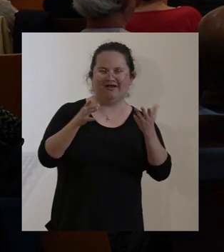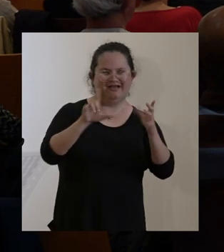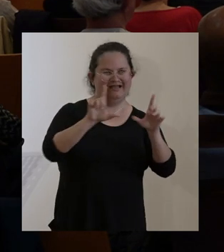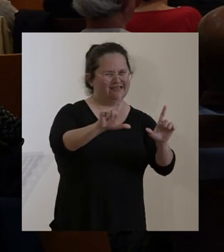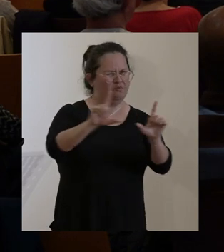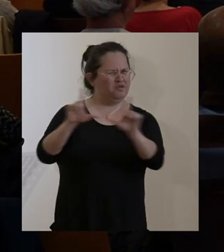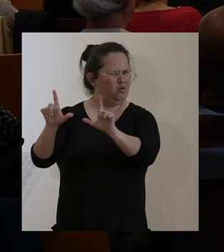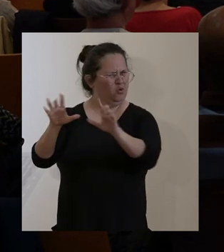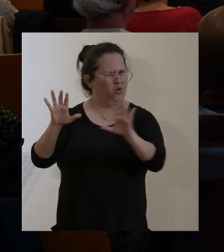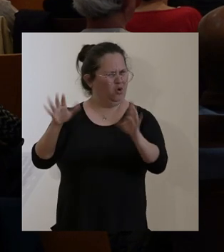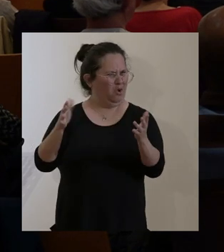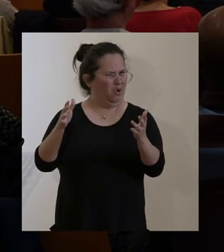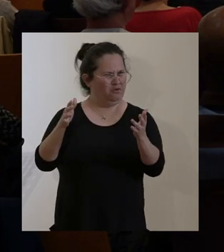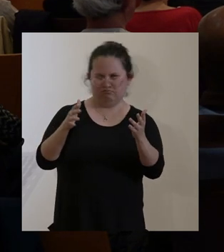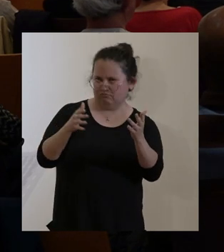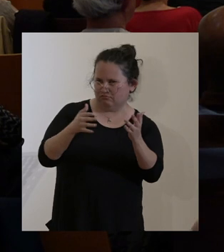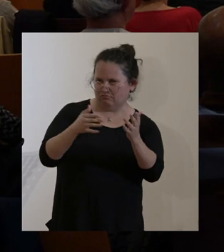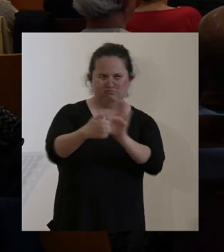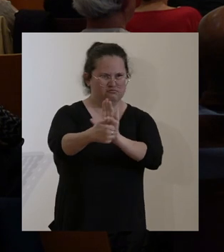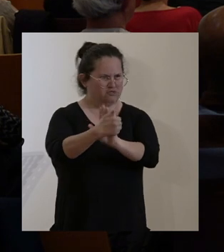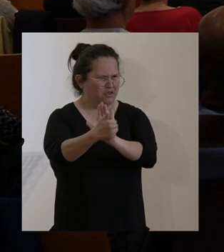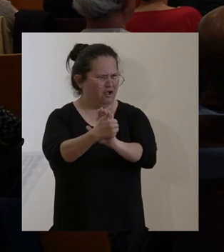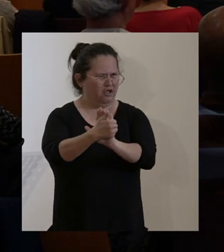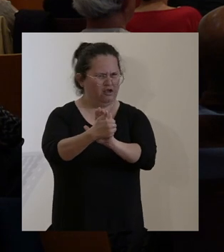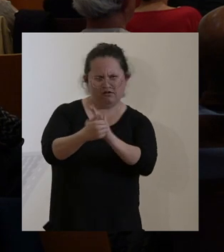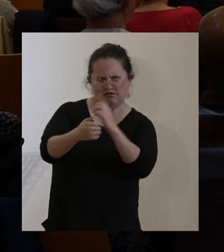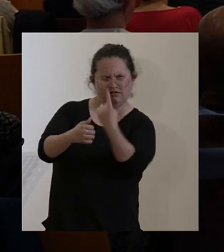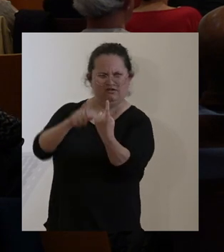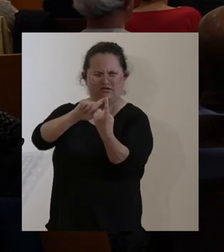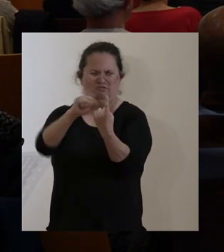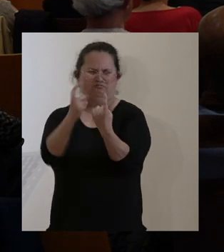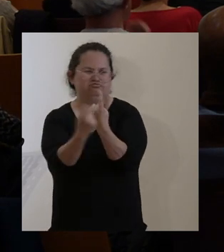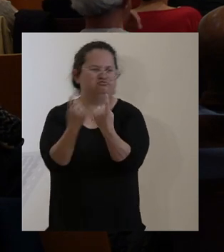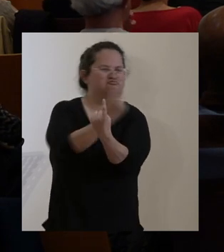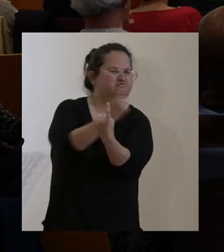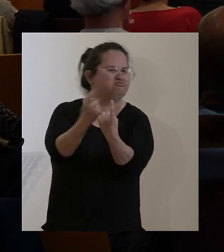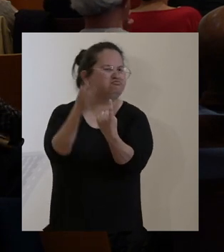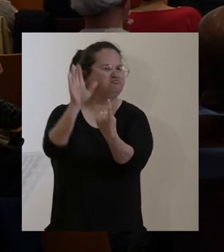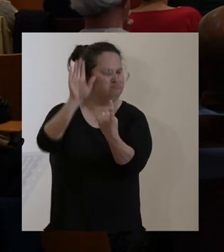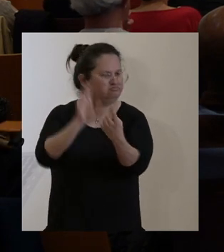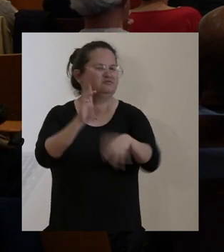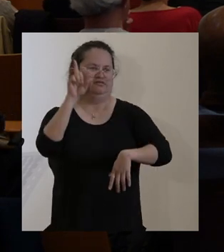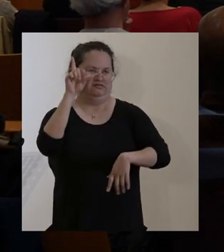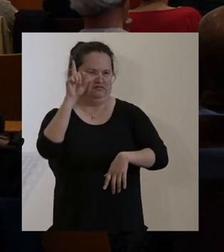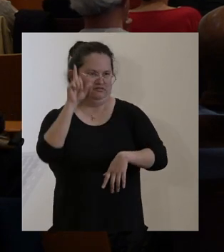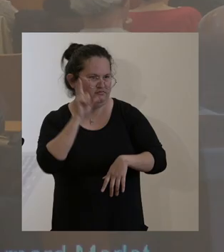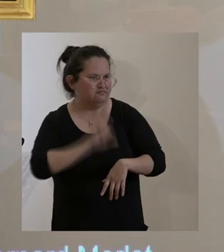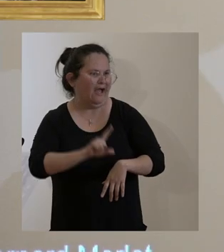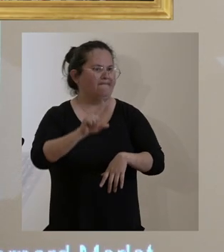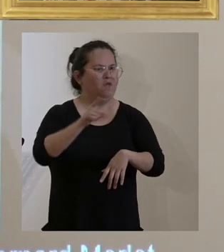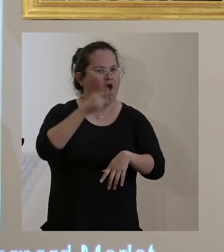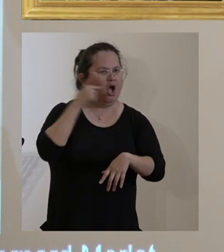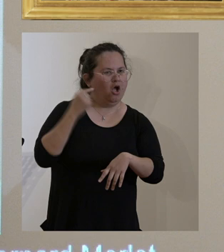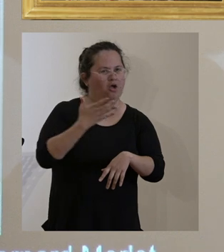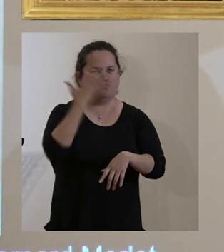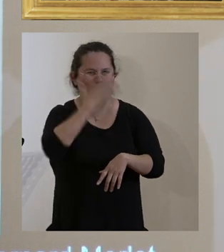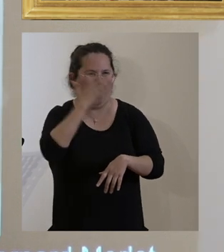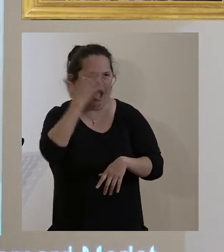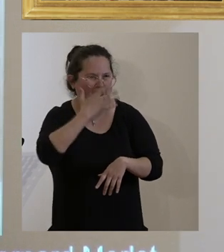personnage central est accompagné d'une servante ou d'une domestique noire pour mettre en valeur la blancheur de sa peau. Et c'est vrai que